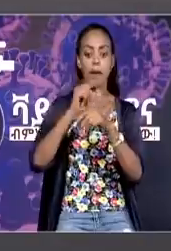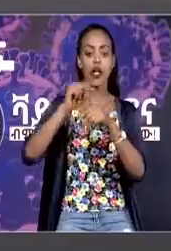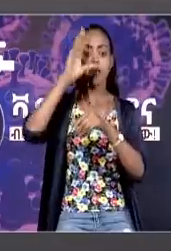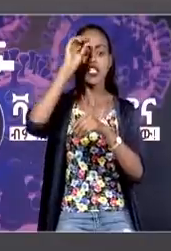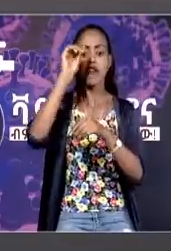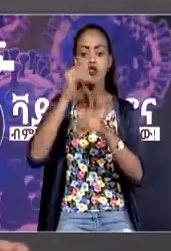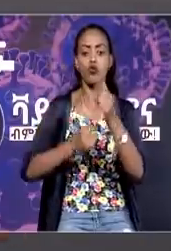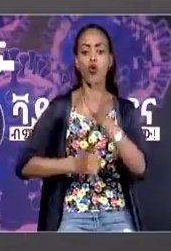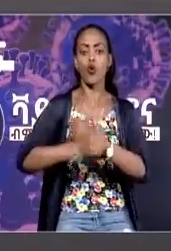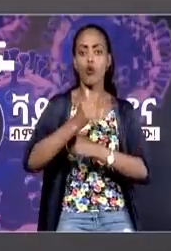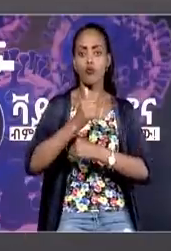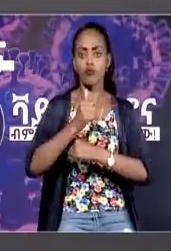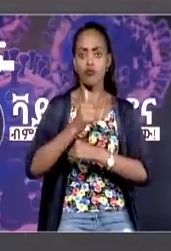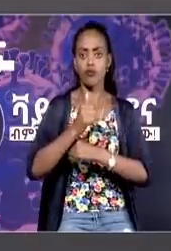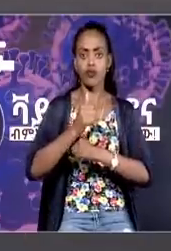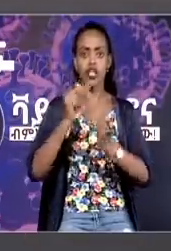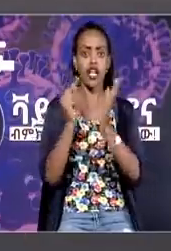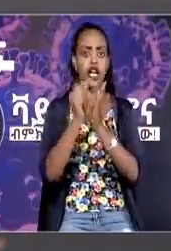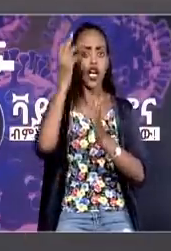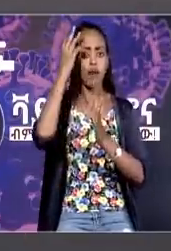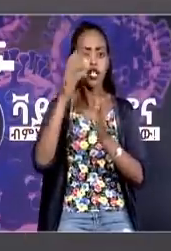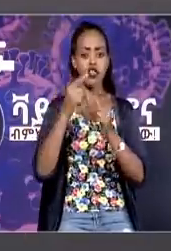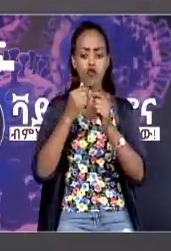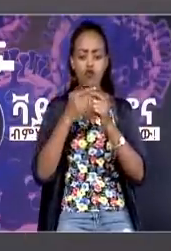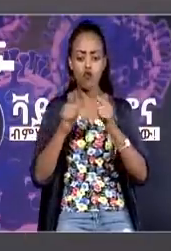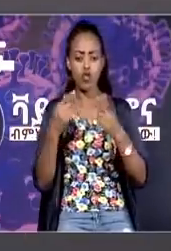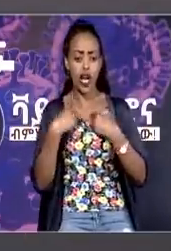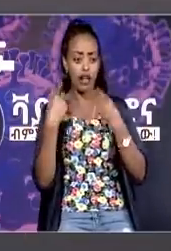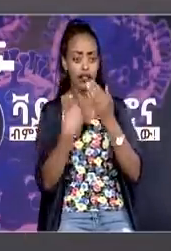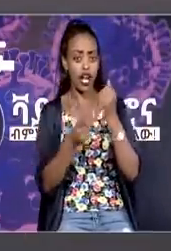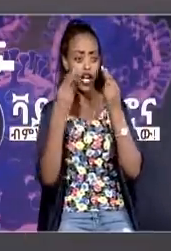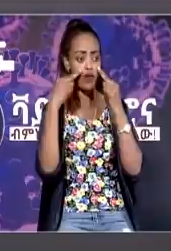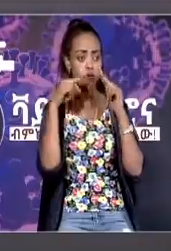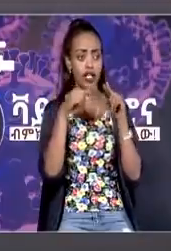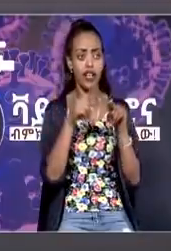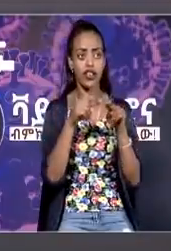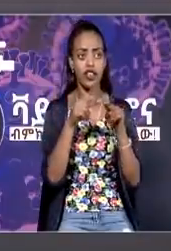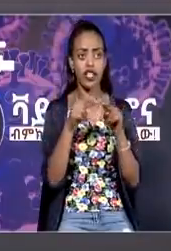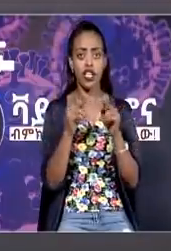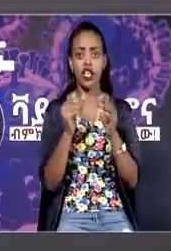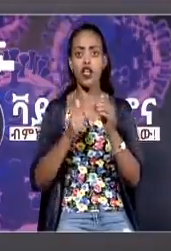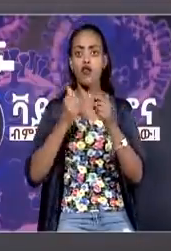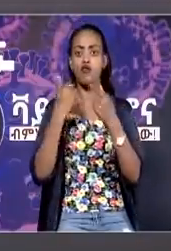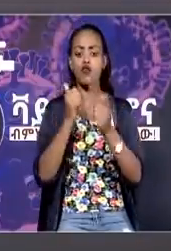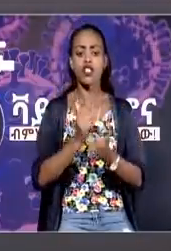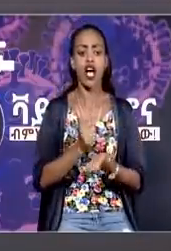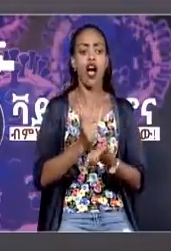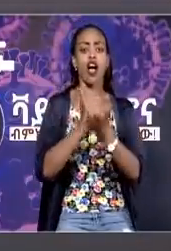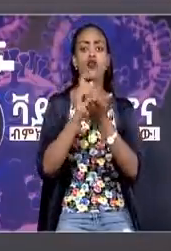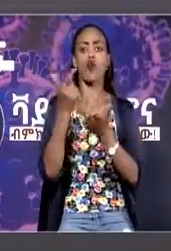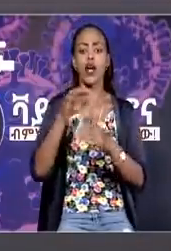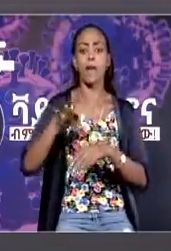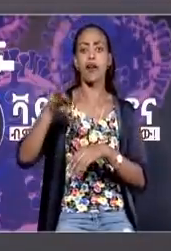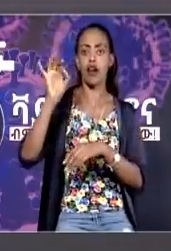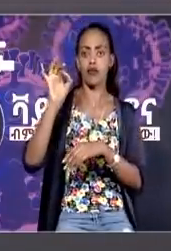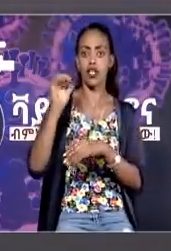يوم حقا منقص فولي نعانا خمز ملكت ناي تحقا منقص فولي تحلو أخونك مركا نقنا ناي